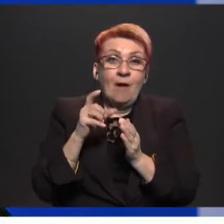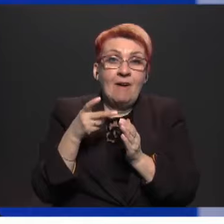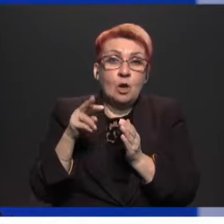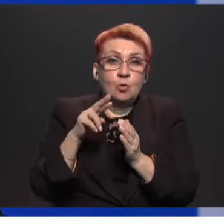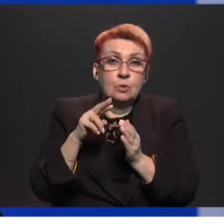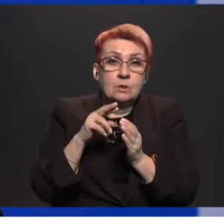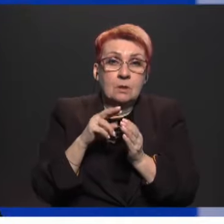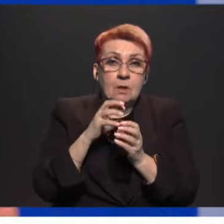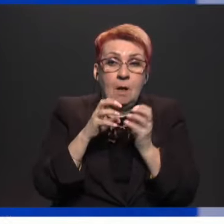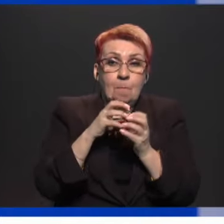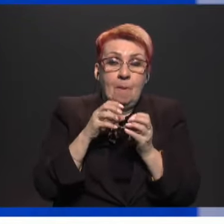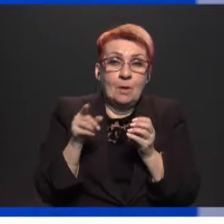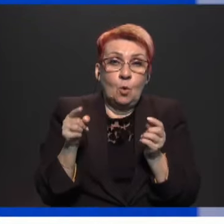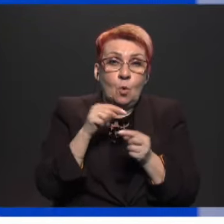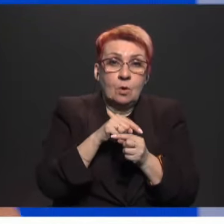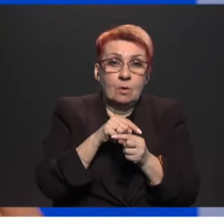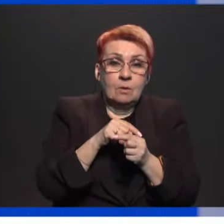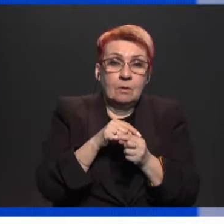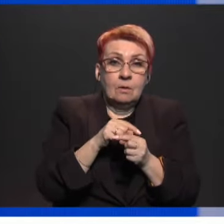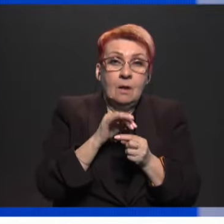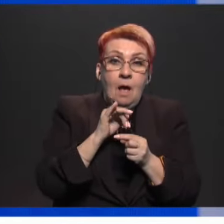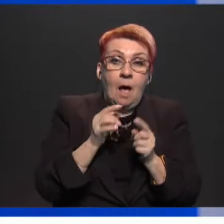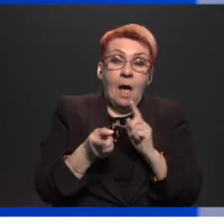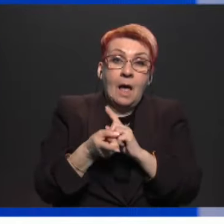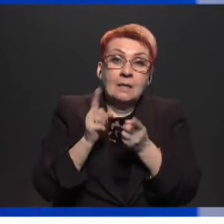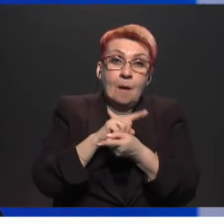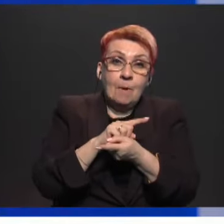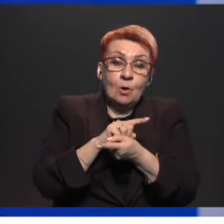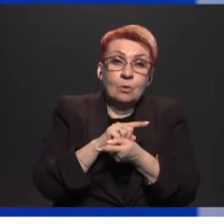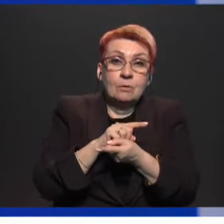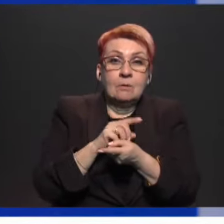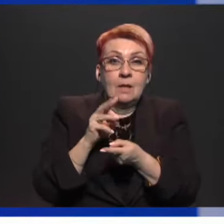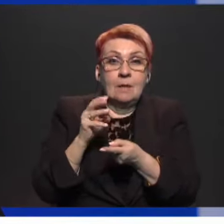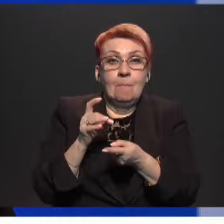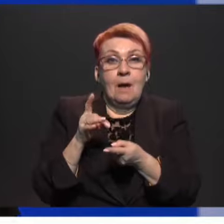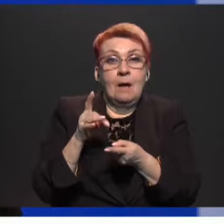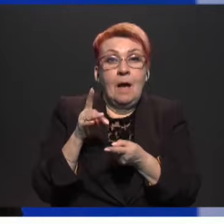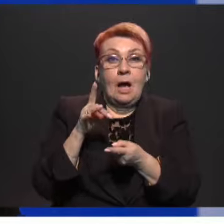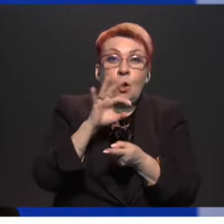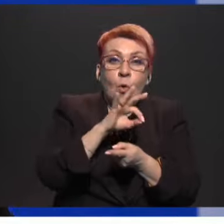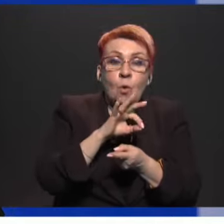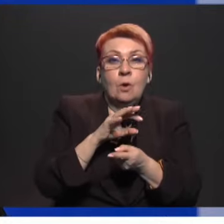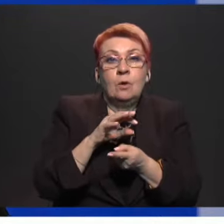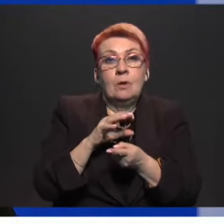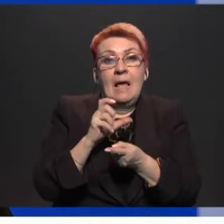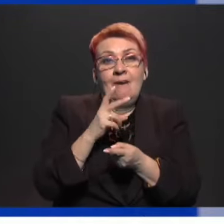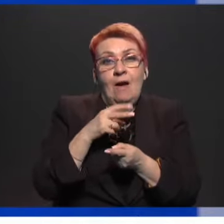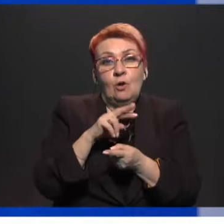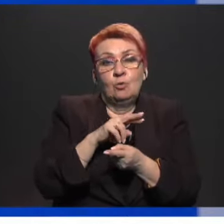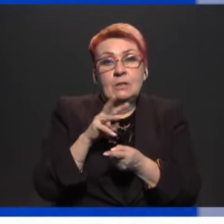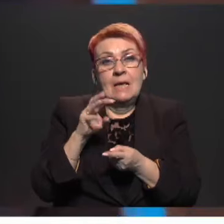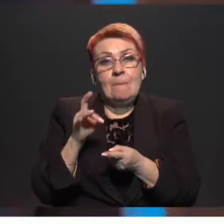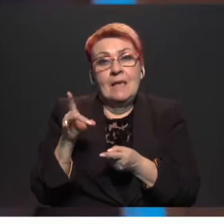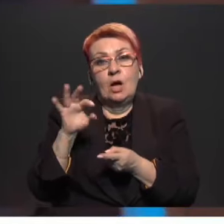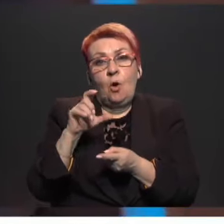А из маленького огурца сделать большой огурец – это микроэволюция. И вот про макроэволюцию пока сведений